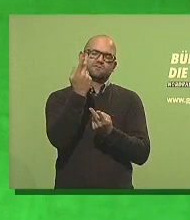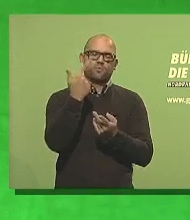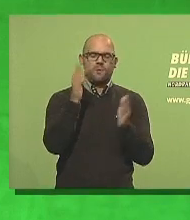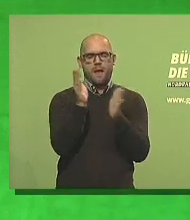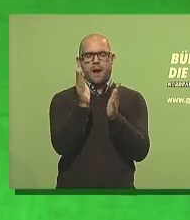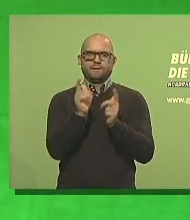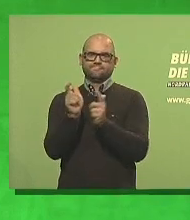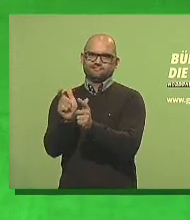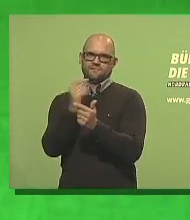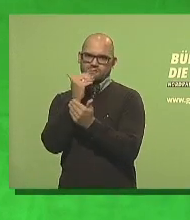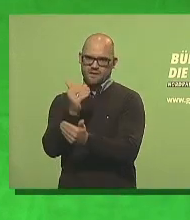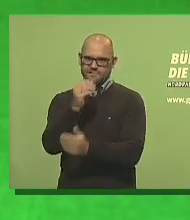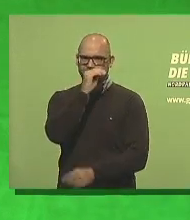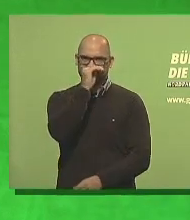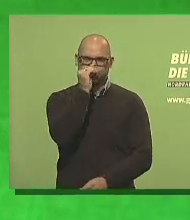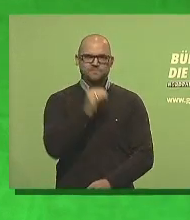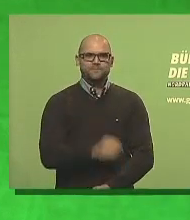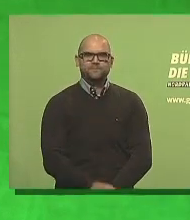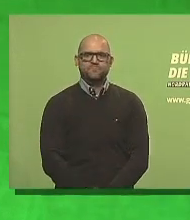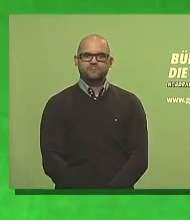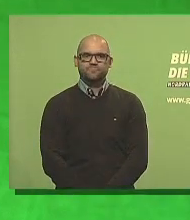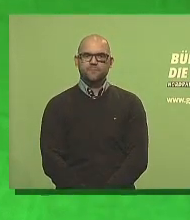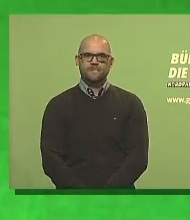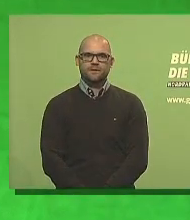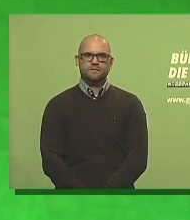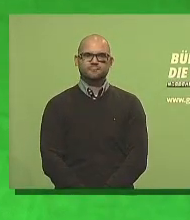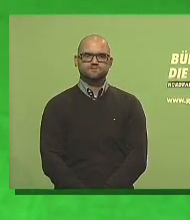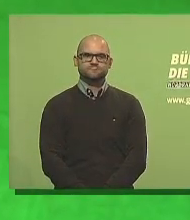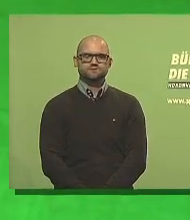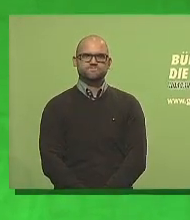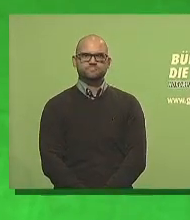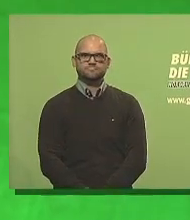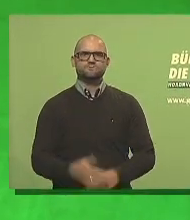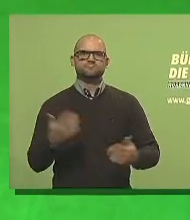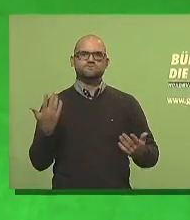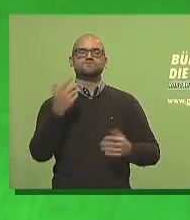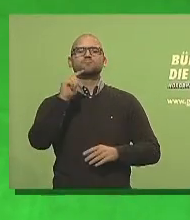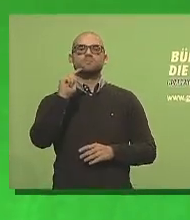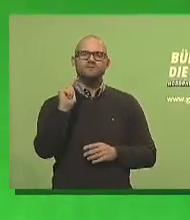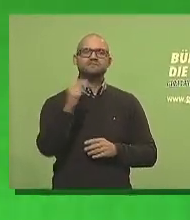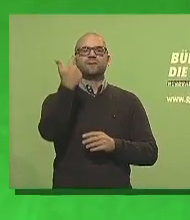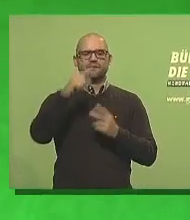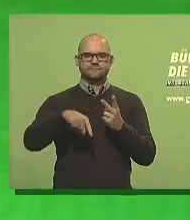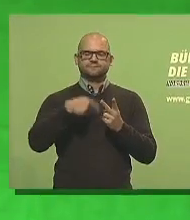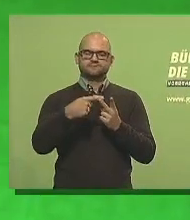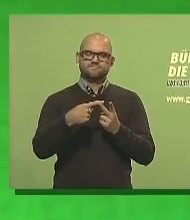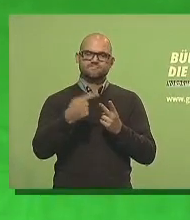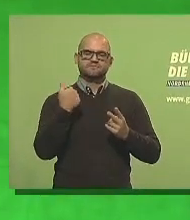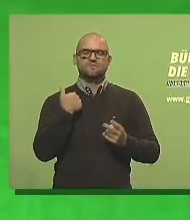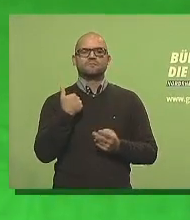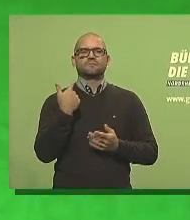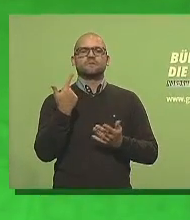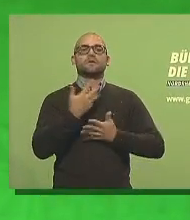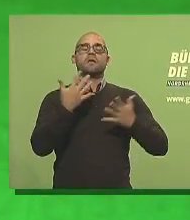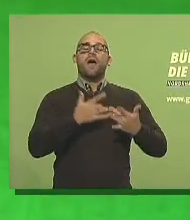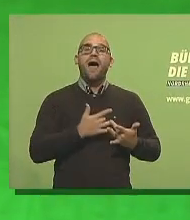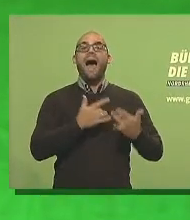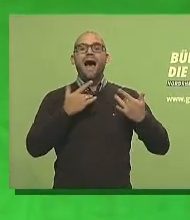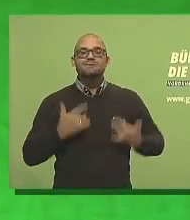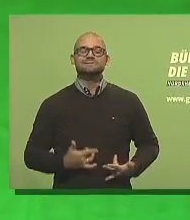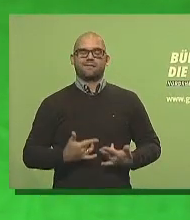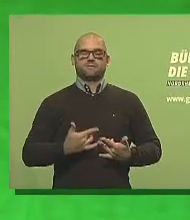überreichen. Als nächstes möchte ich ganz herzlich, und es hat uns sehr gefreut, dass das so kurzfristig geklappt hat, unsere frisch